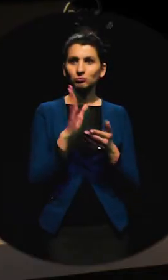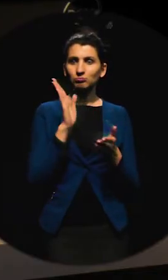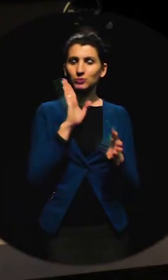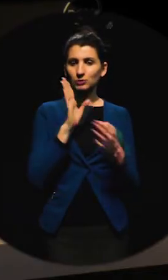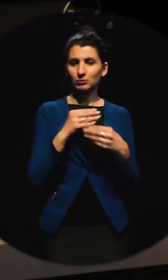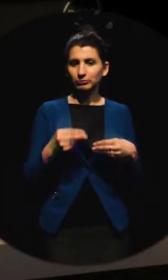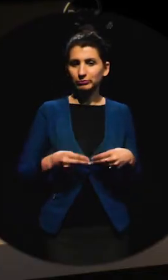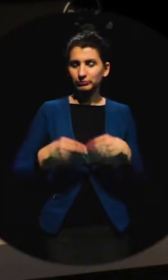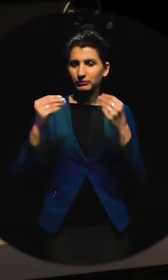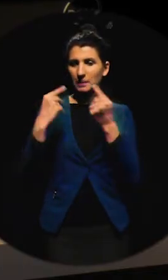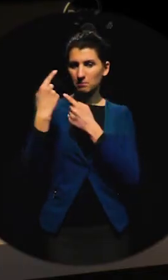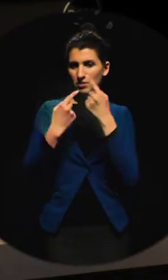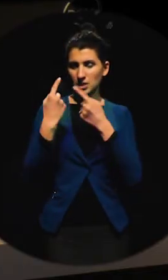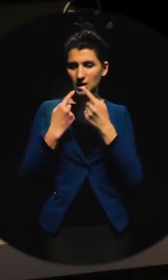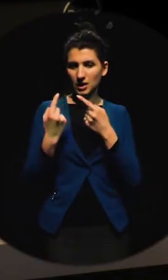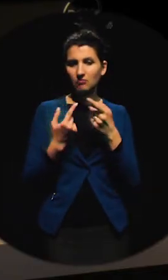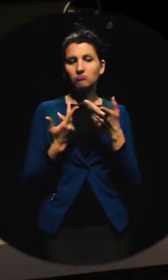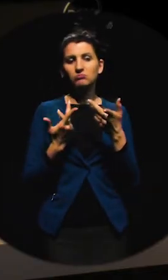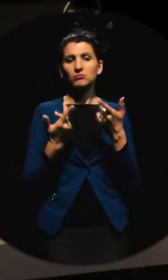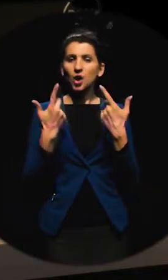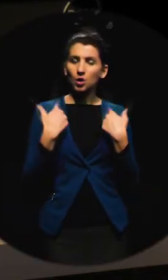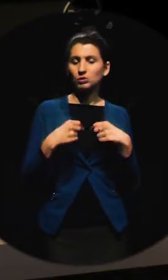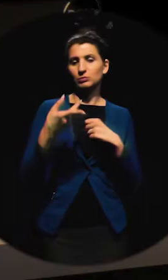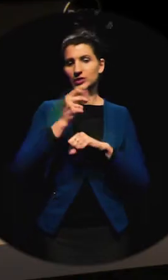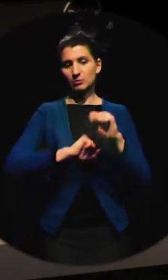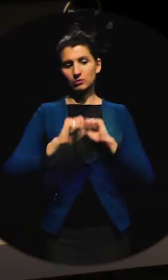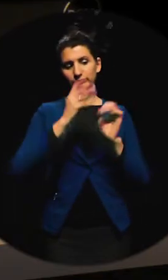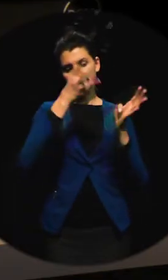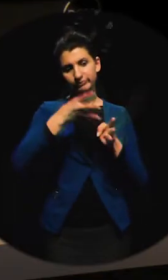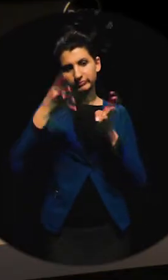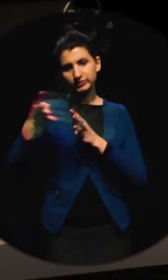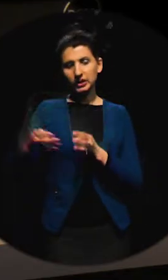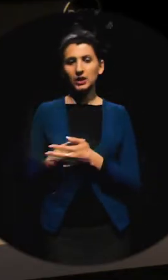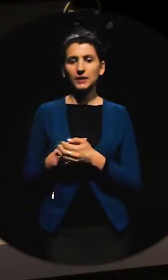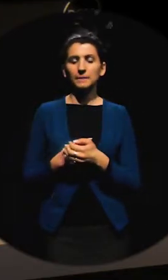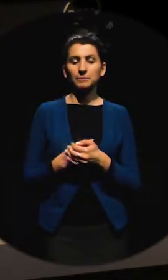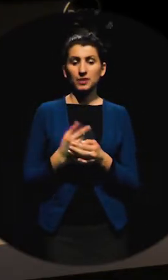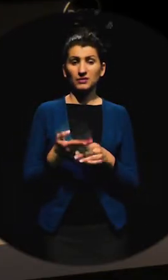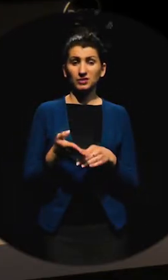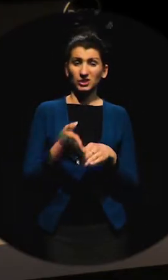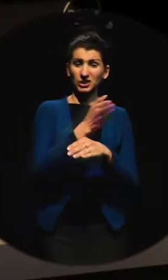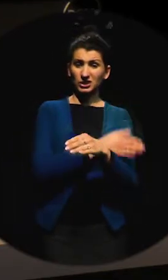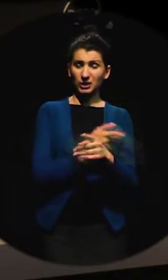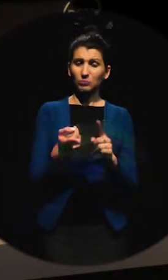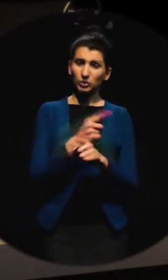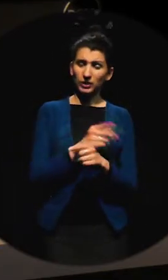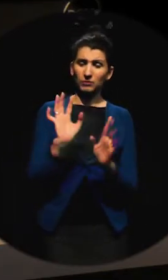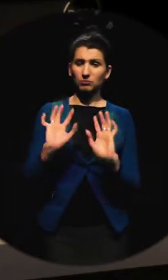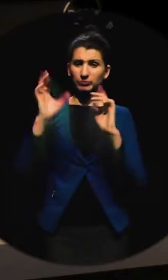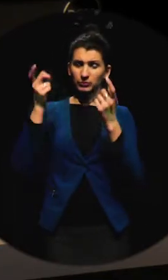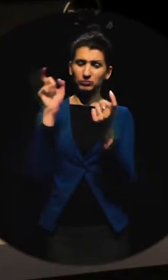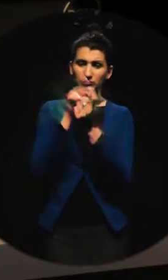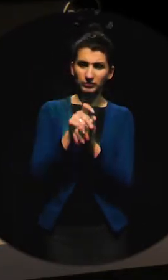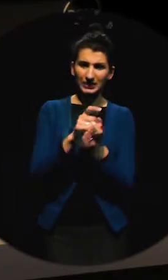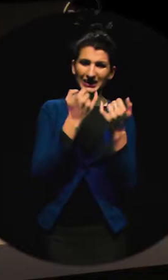w myśleniu o miejscu osób z niepełnosprawnościami w polskiej przestrzeni publicznej niż miało to miejsce